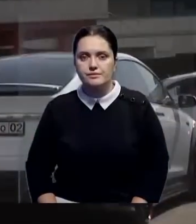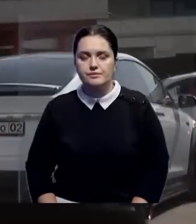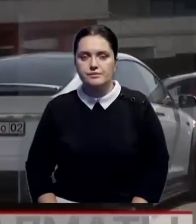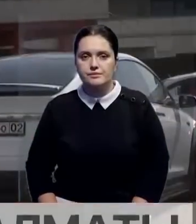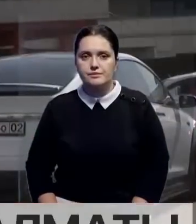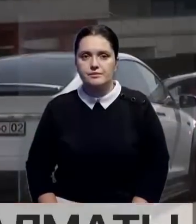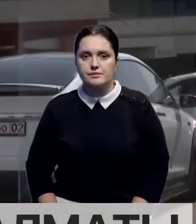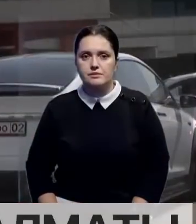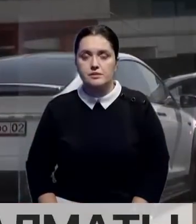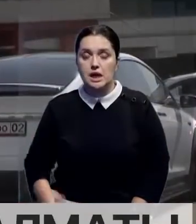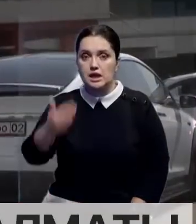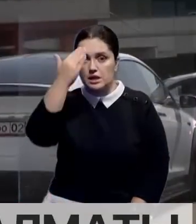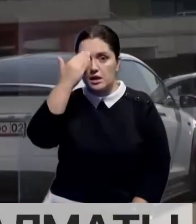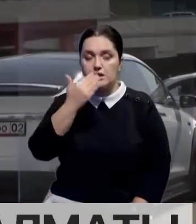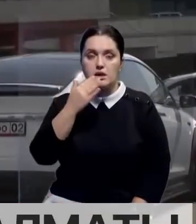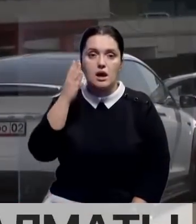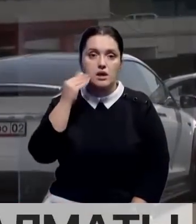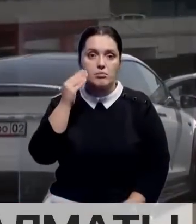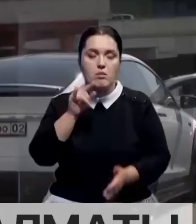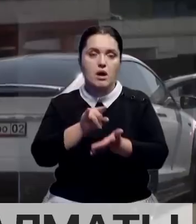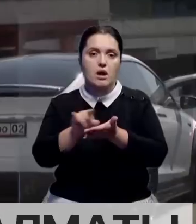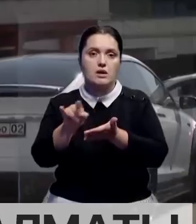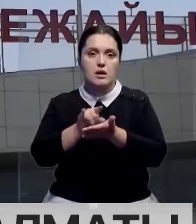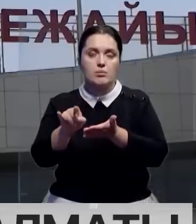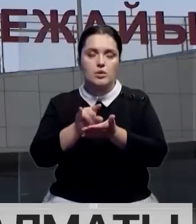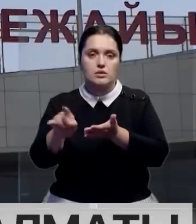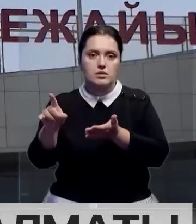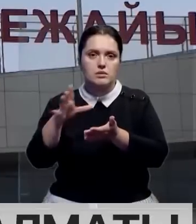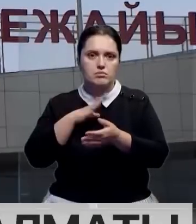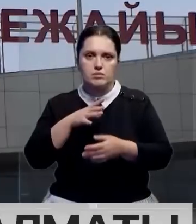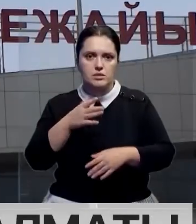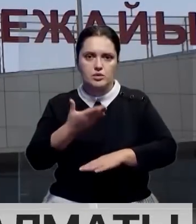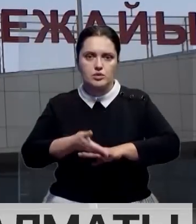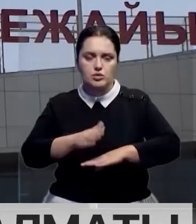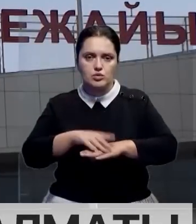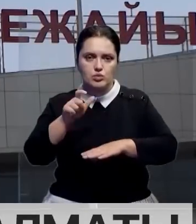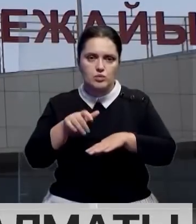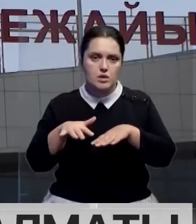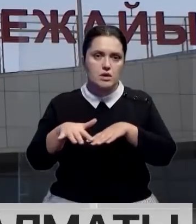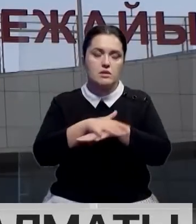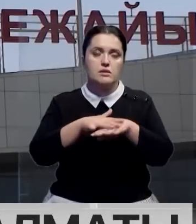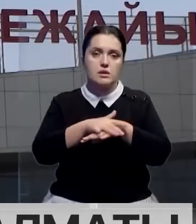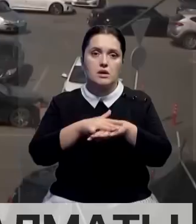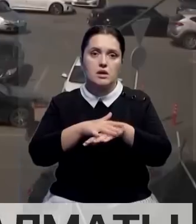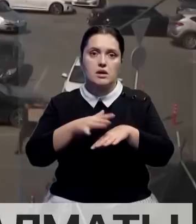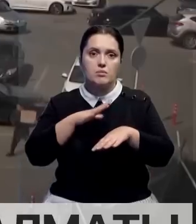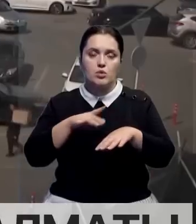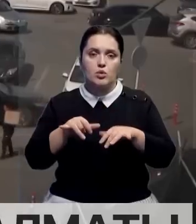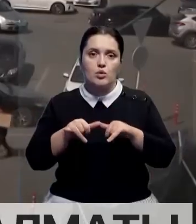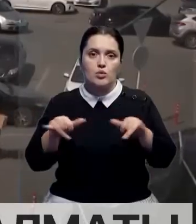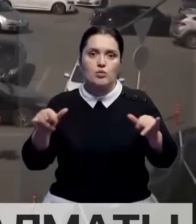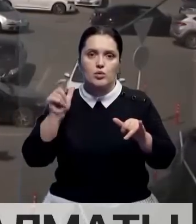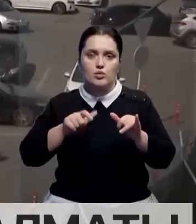Почти все минувшее лето алматинский аэропорт переживал настоящий логистический коллапс. В туристический сезон произошло резкое увеличение